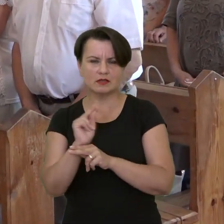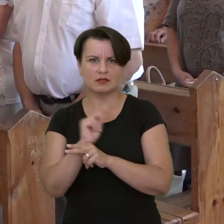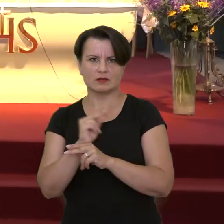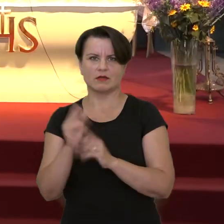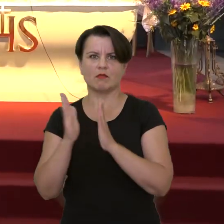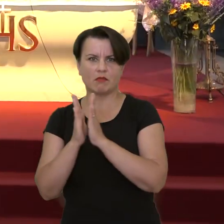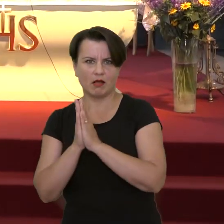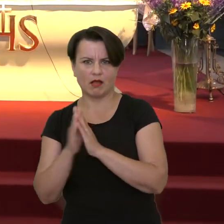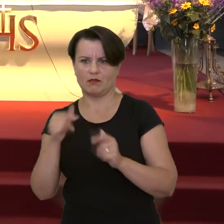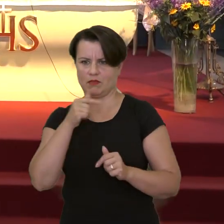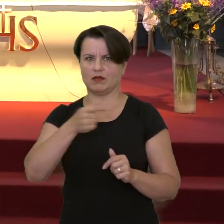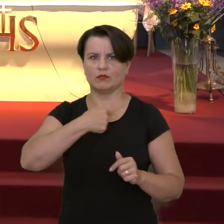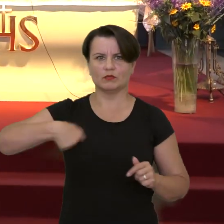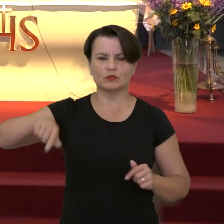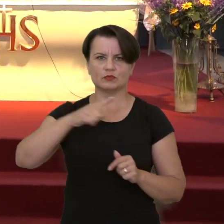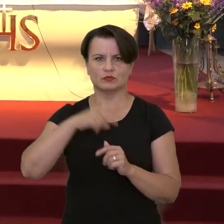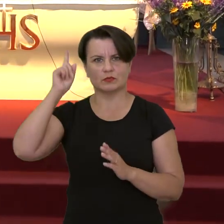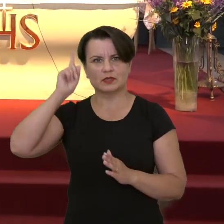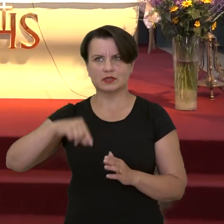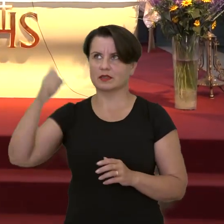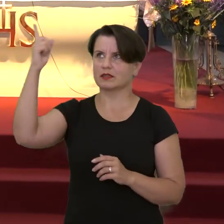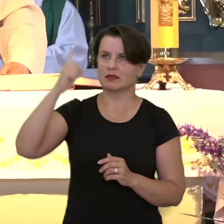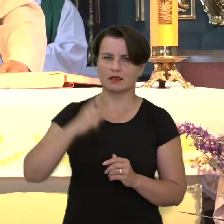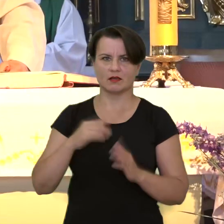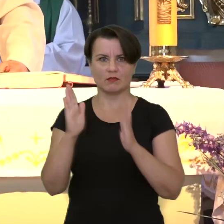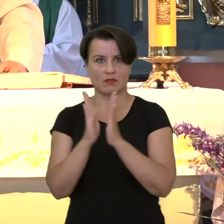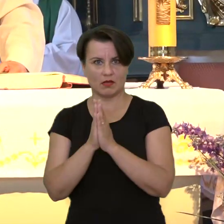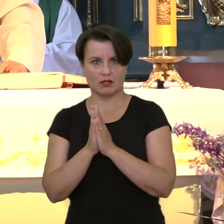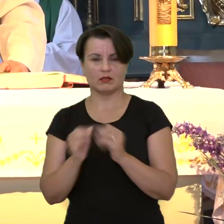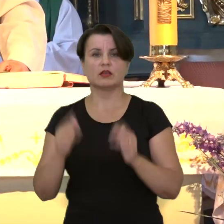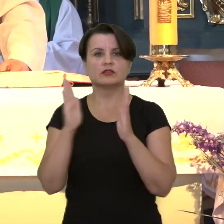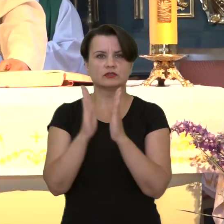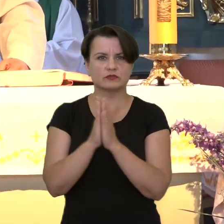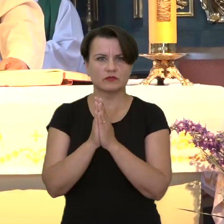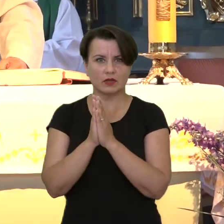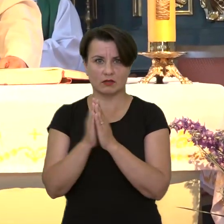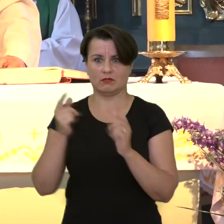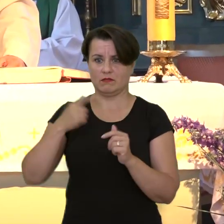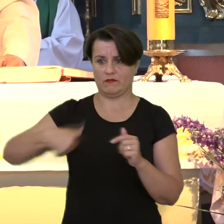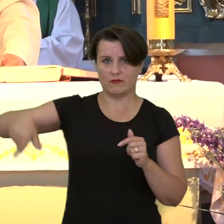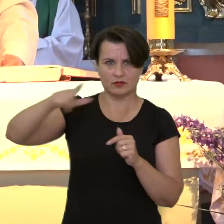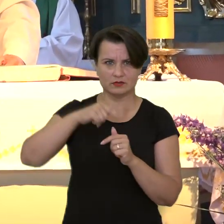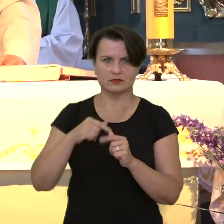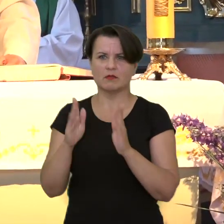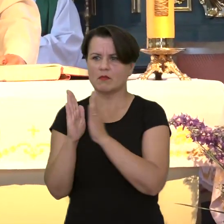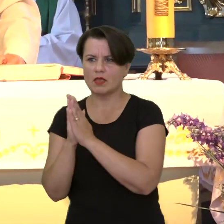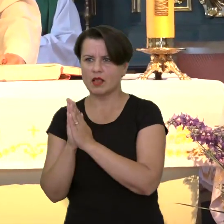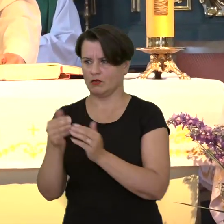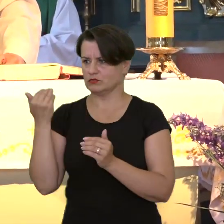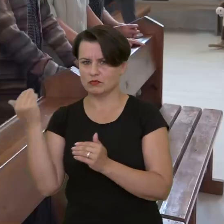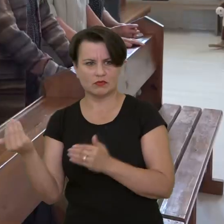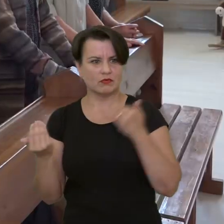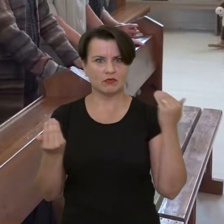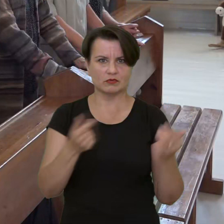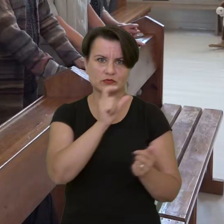žaizdų atvėrimas ir pasitikėjimas Dievu bei malda. Todėl šventų mišių metu visa bendruomenė meldžiasi už kiekvieną savo narį,